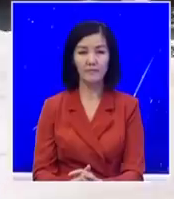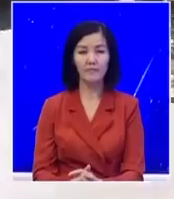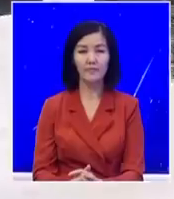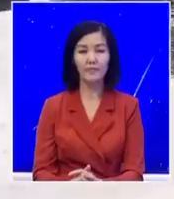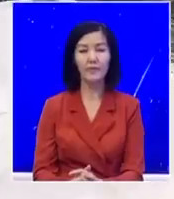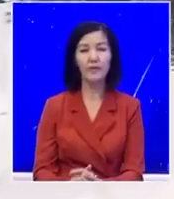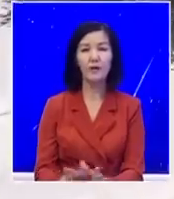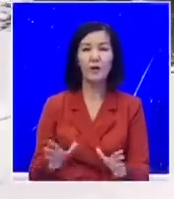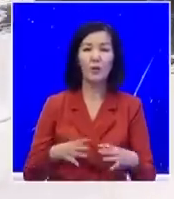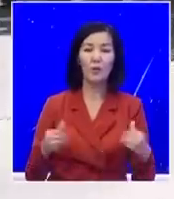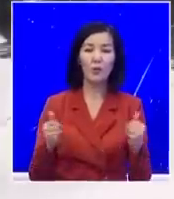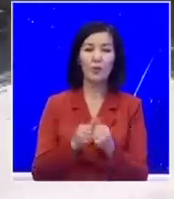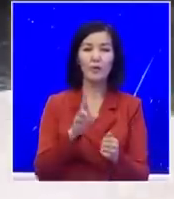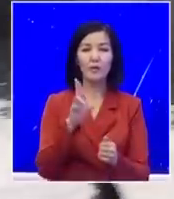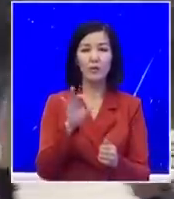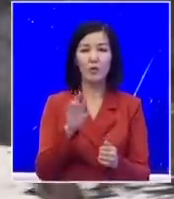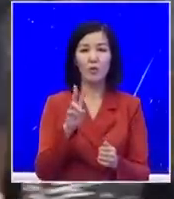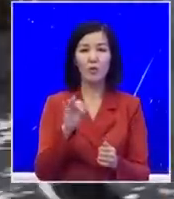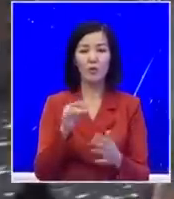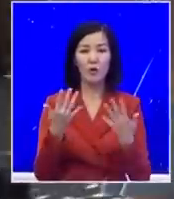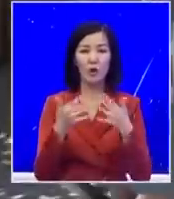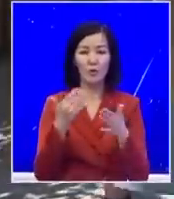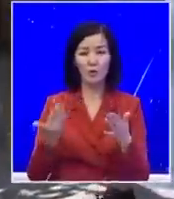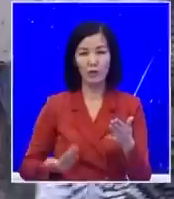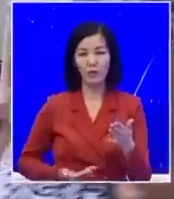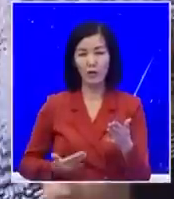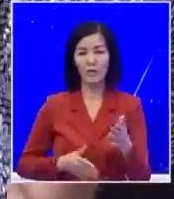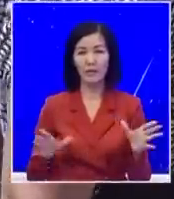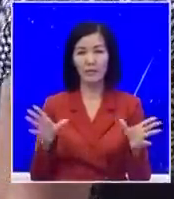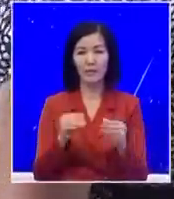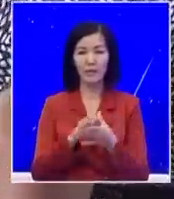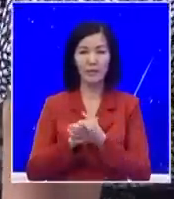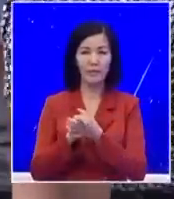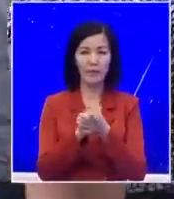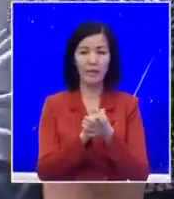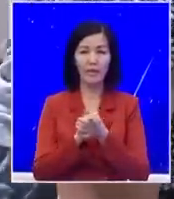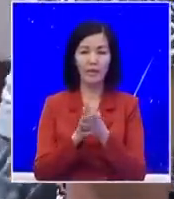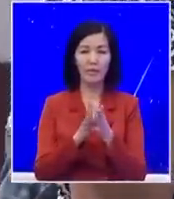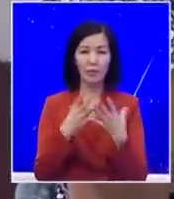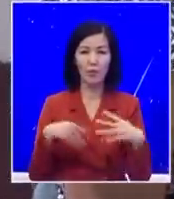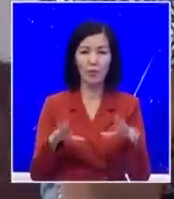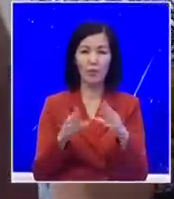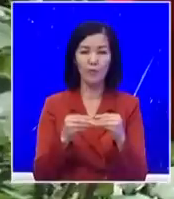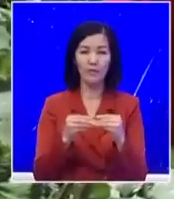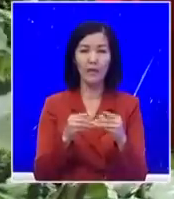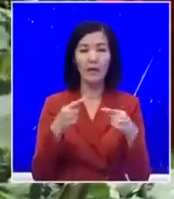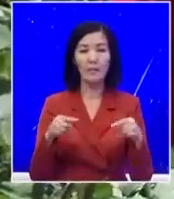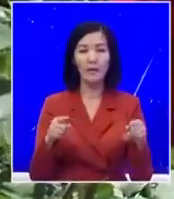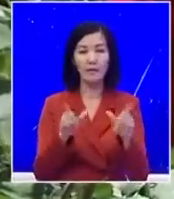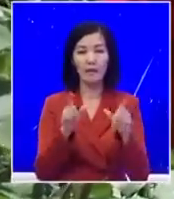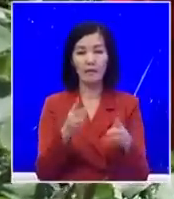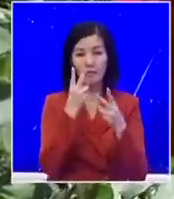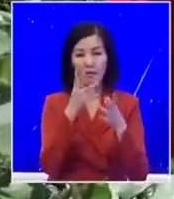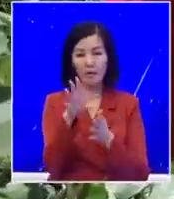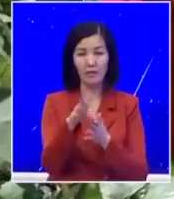Мұхаммед Бековтер отбасы Қоңырелен ауылында тұрады. Бірлігі мен берекесі жарасқан бұл шаңырақ көпке үлгі. Әулетте қазақы